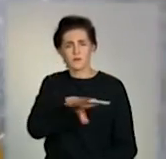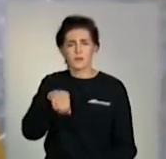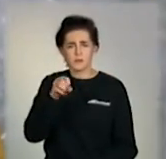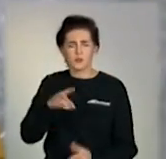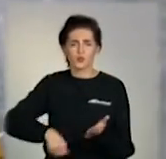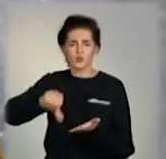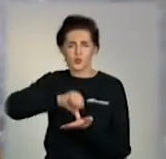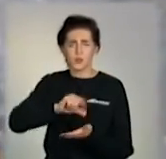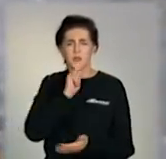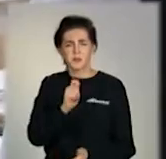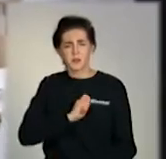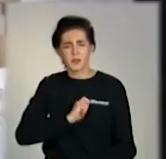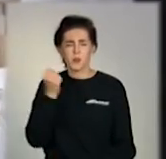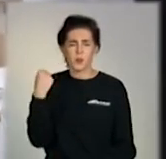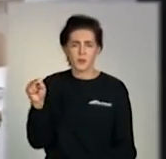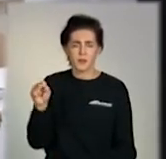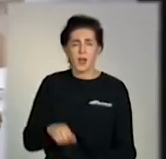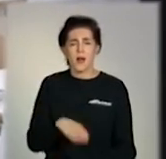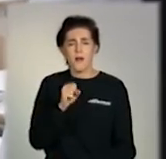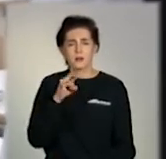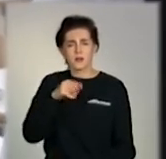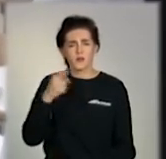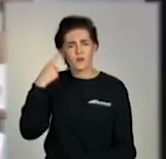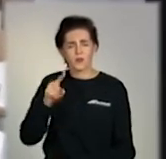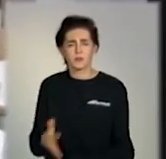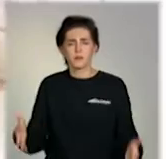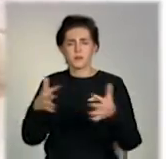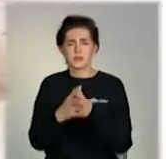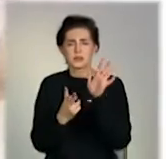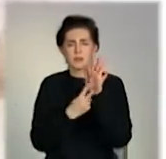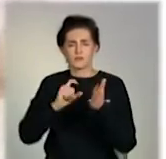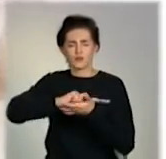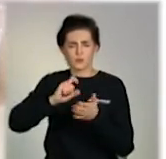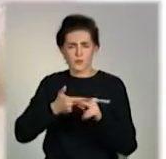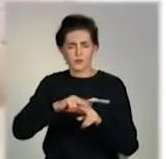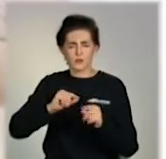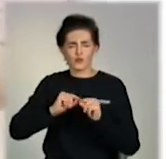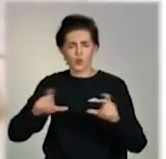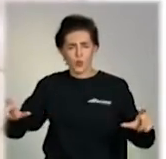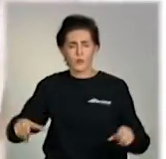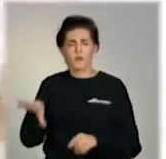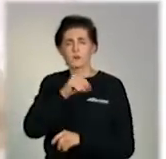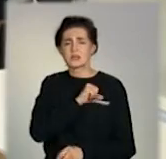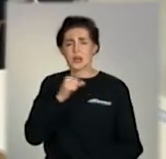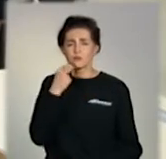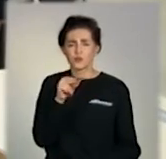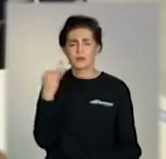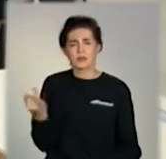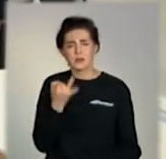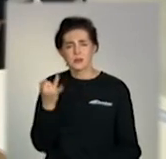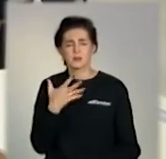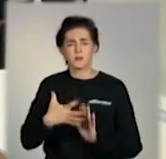за приз, за перемогу. Арт-фантазія об'єднала 7 шкіл. Автори найбільш цікавих виробів отримали корисні